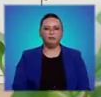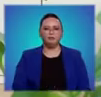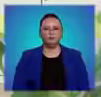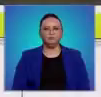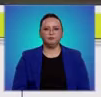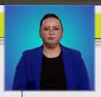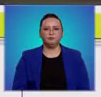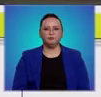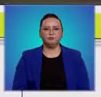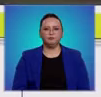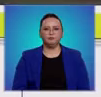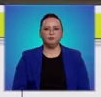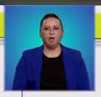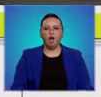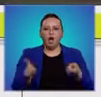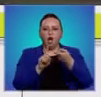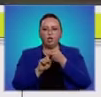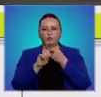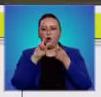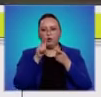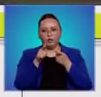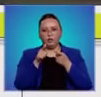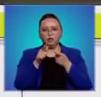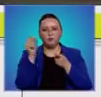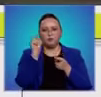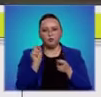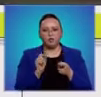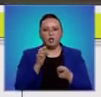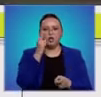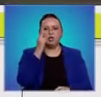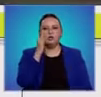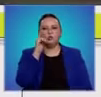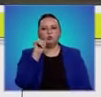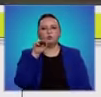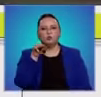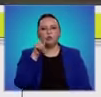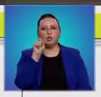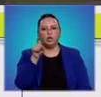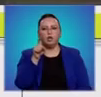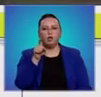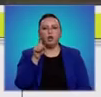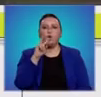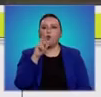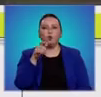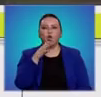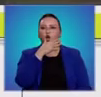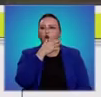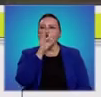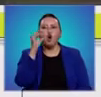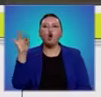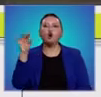бичгэнэ. Эдгээр холбоо үгийг бичихдээ цутгах гэдэг үгийг өөрөнгөөр тодруулсан